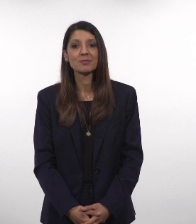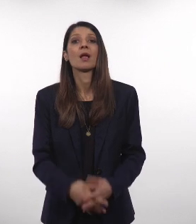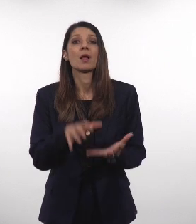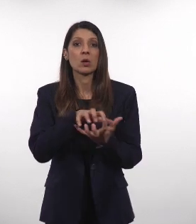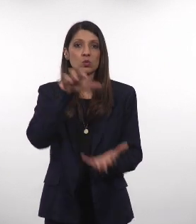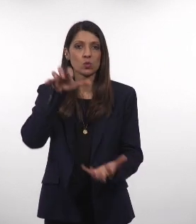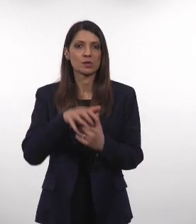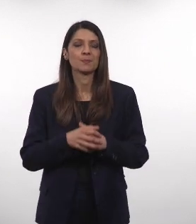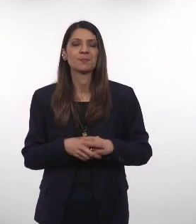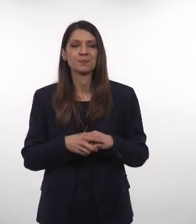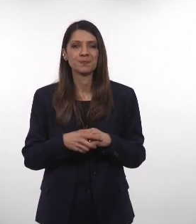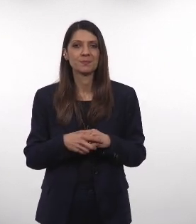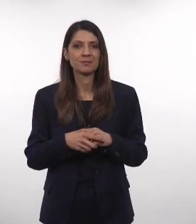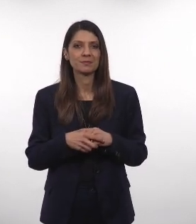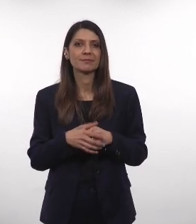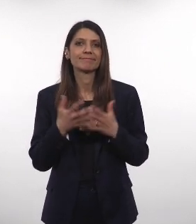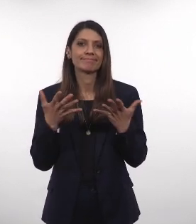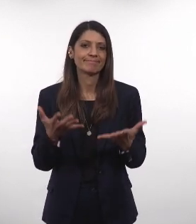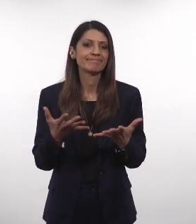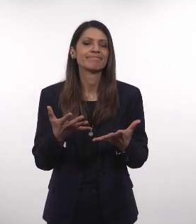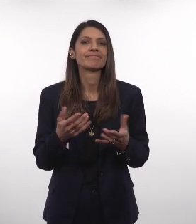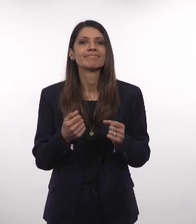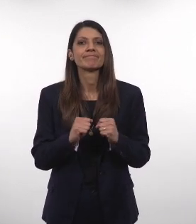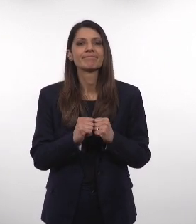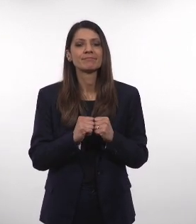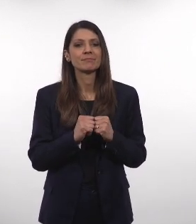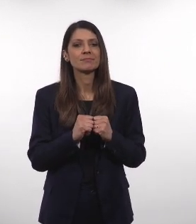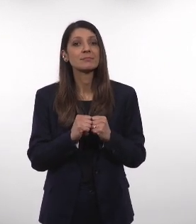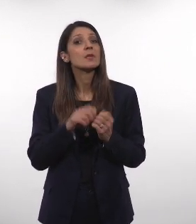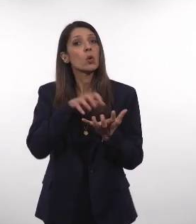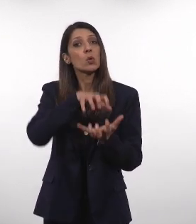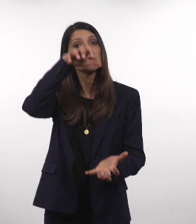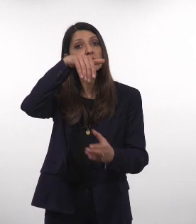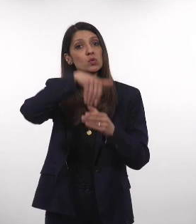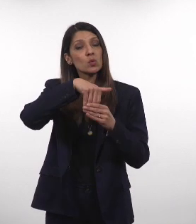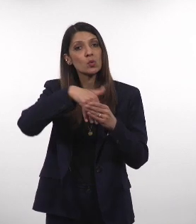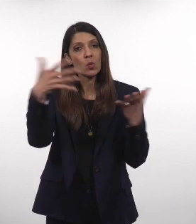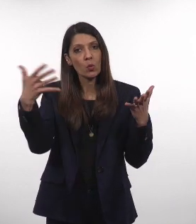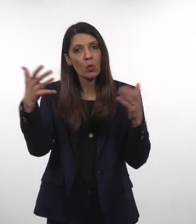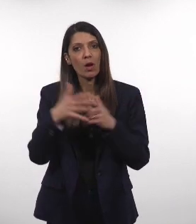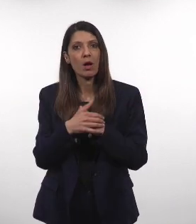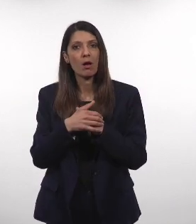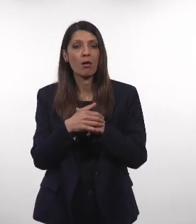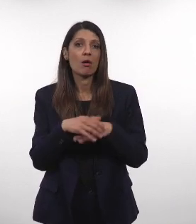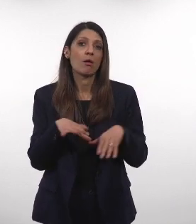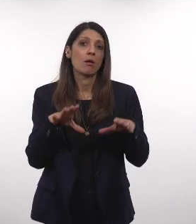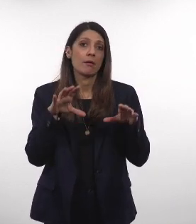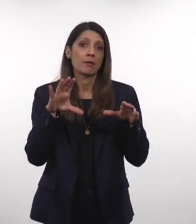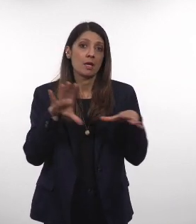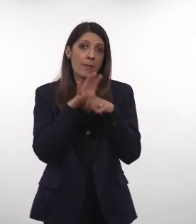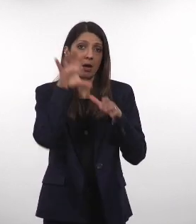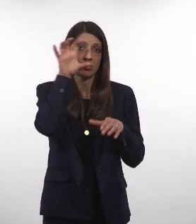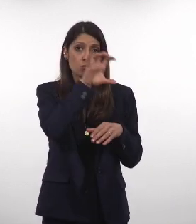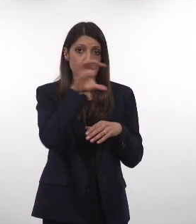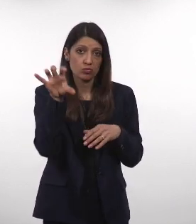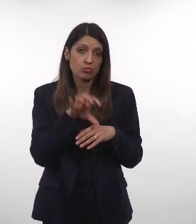ressources. Donc comme on l'a indiqué précédemment, donc dans les ressources, donc tout ce qui va être banque d'images, et puis à la